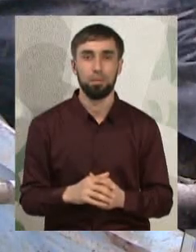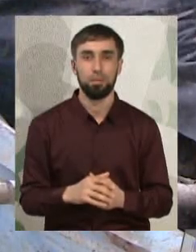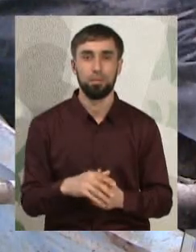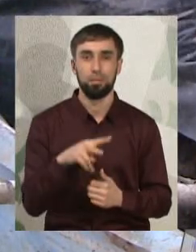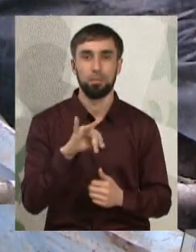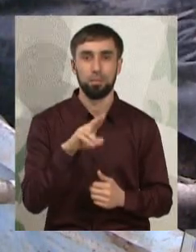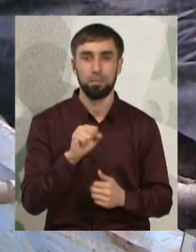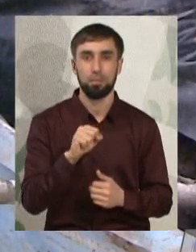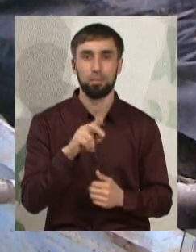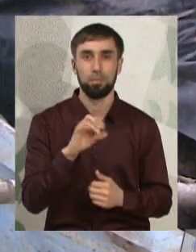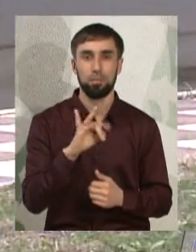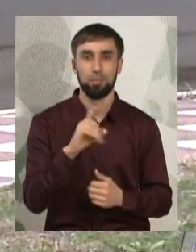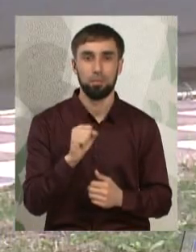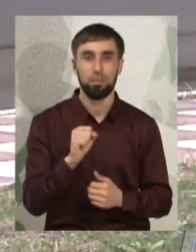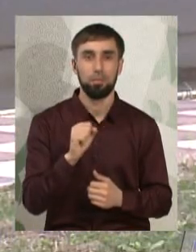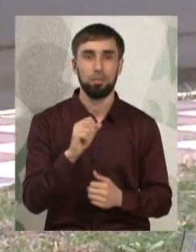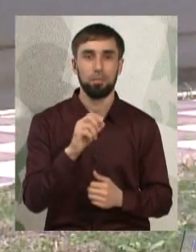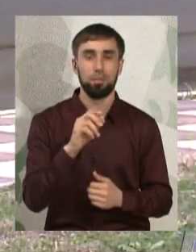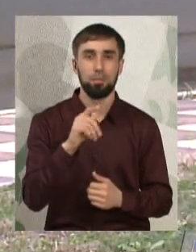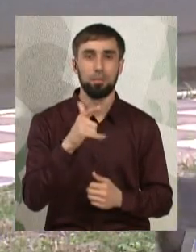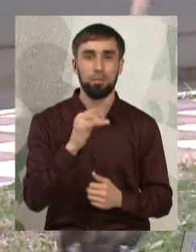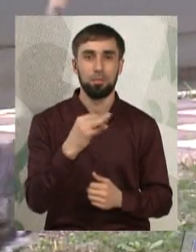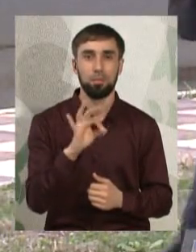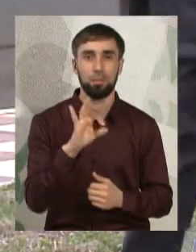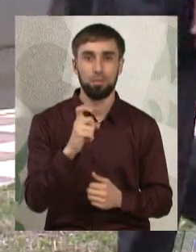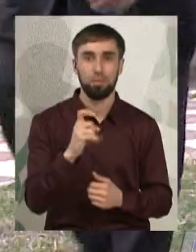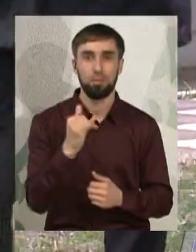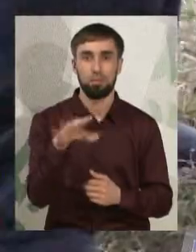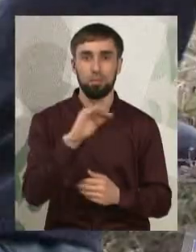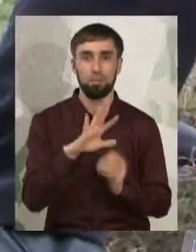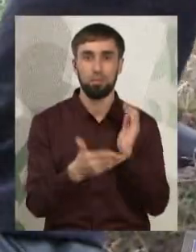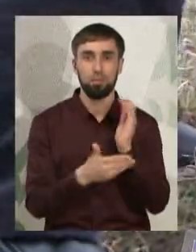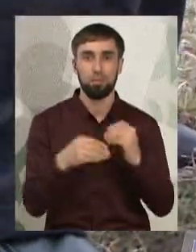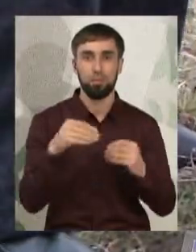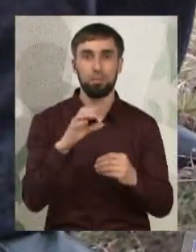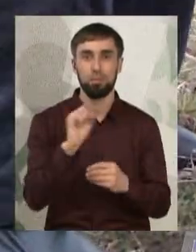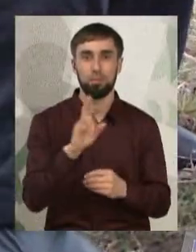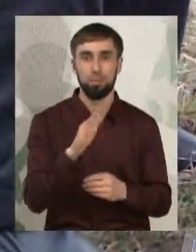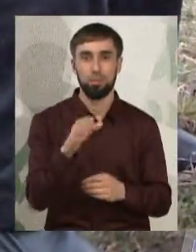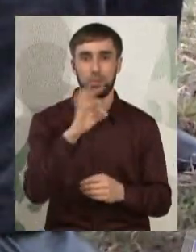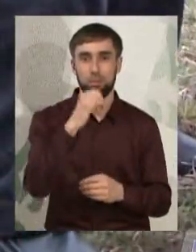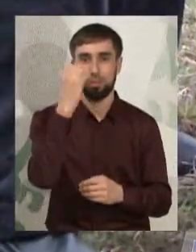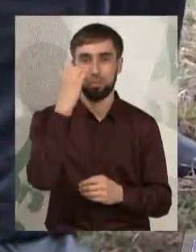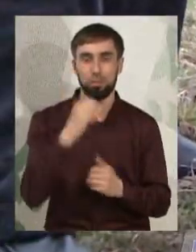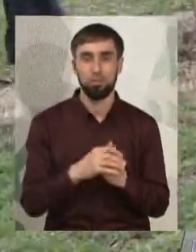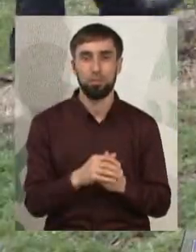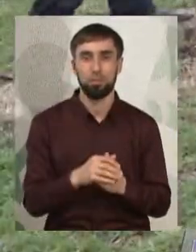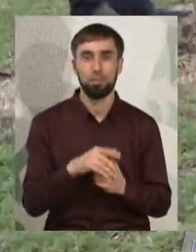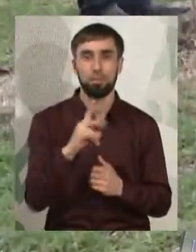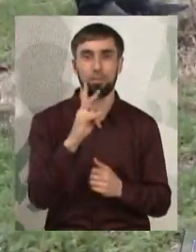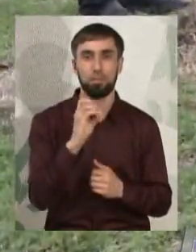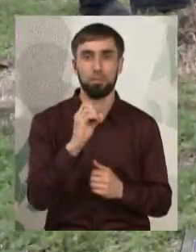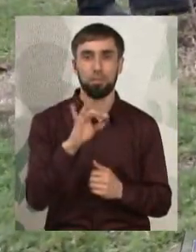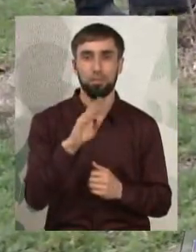Липа, береза, грецкий орех – около 30 будущих деревьев, которые отныне будут олицетворять сад памяти. А сажают их на территории 4-й Нестеровской школы